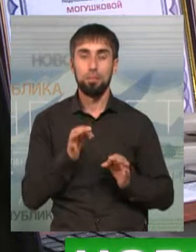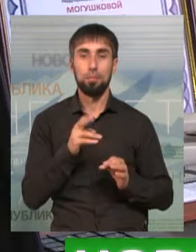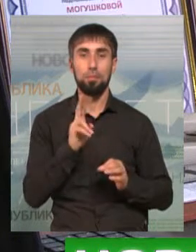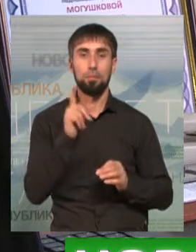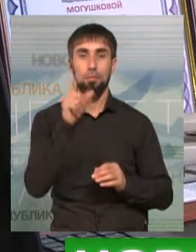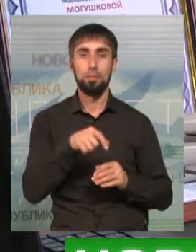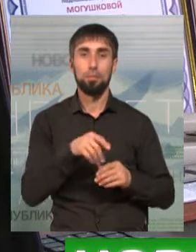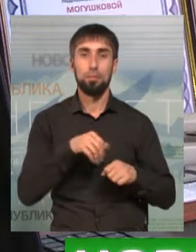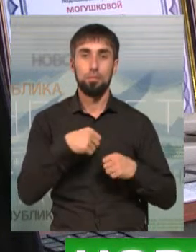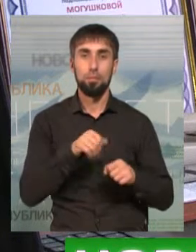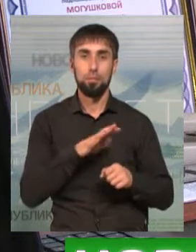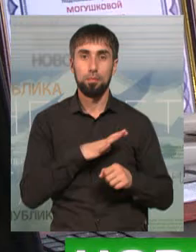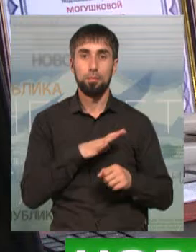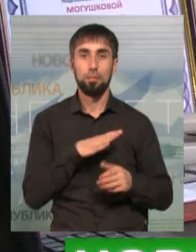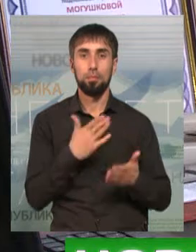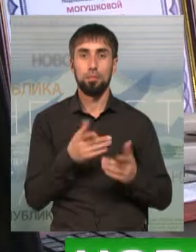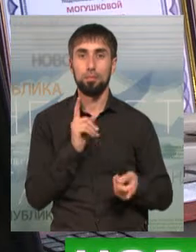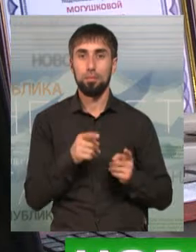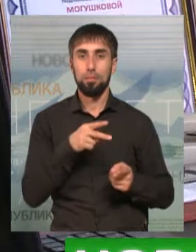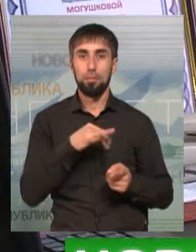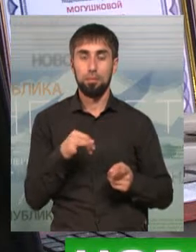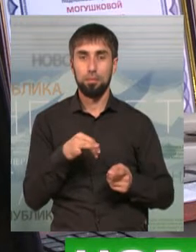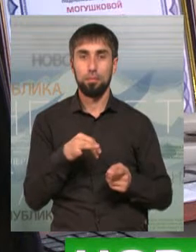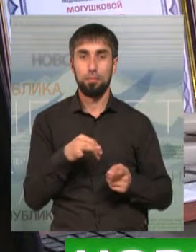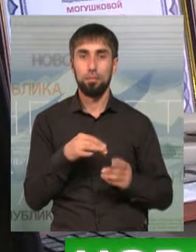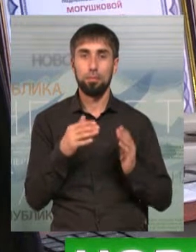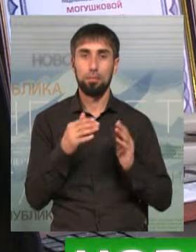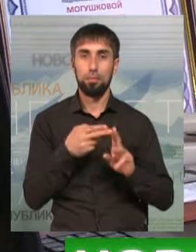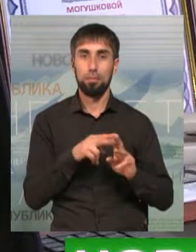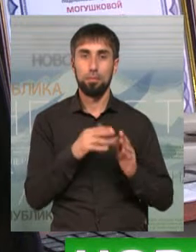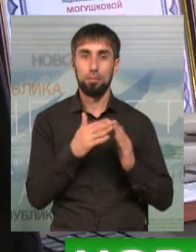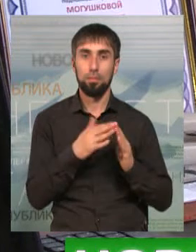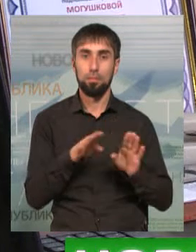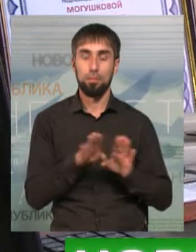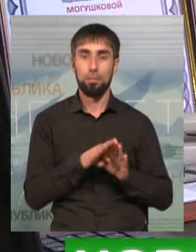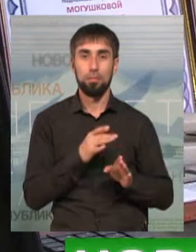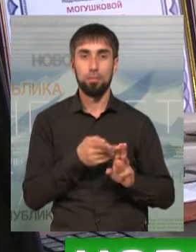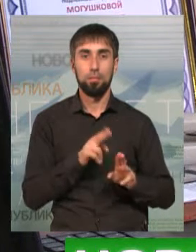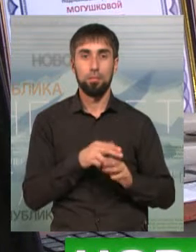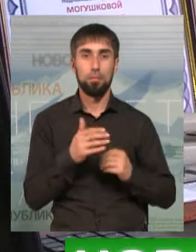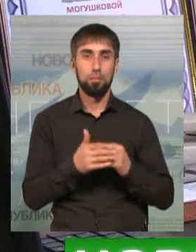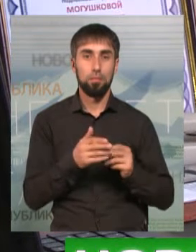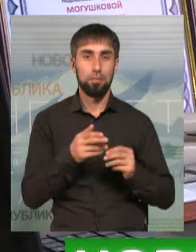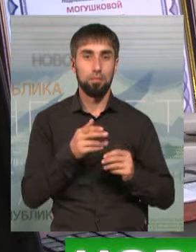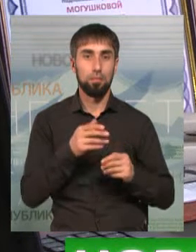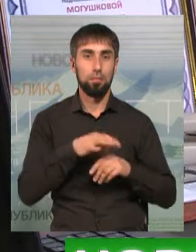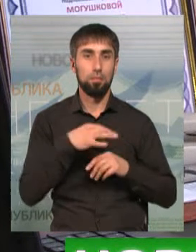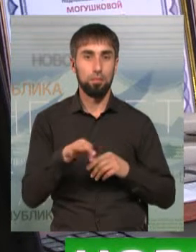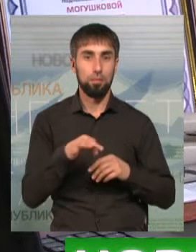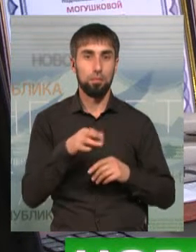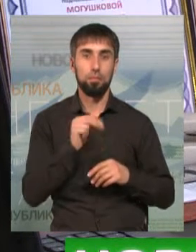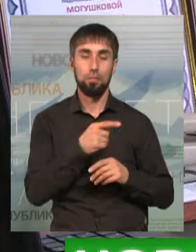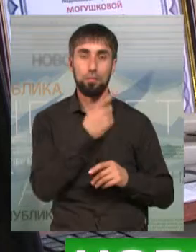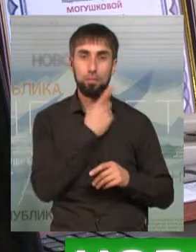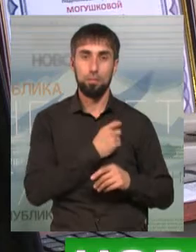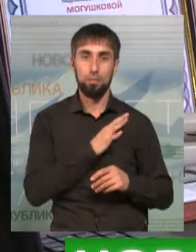его избивает. Действительно ли дома с ним так жестоко обращаются, как нам